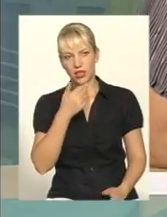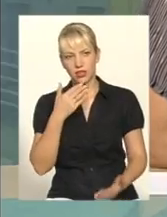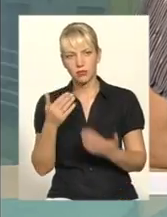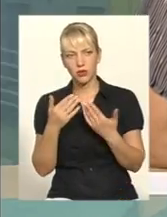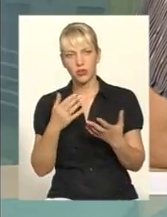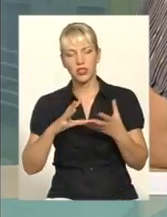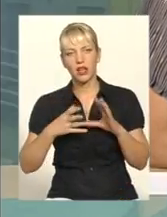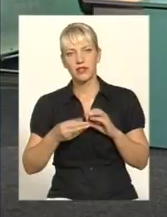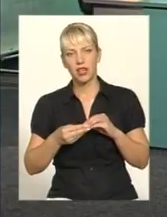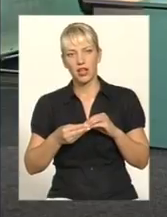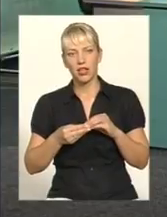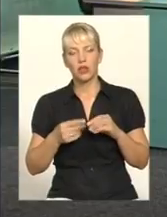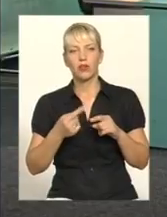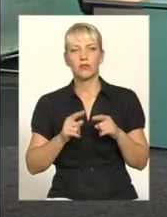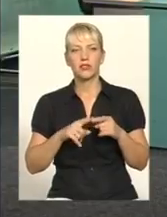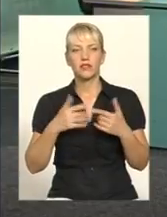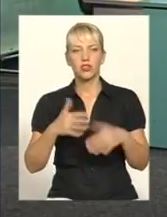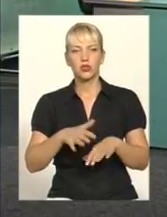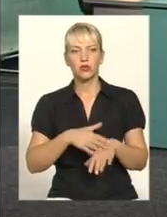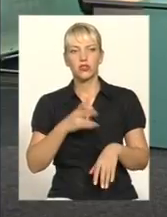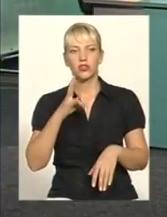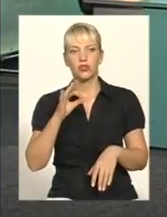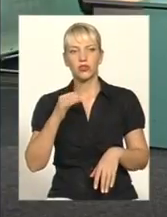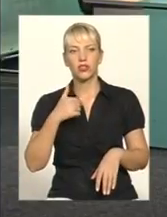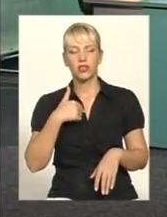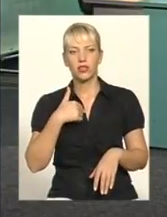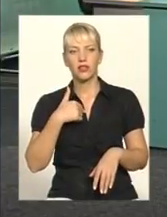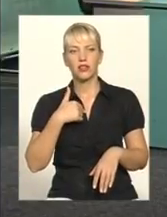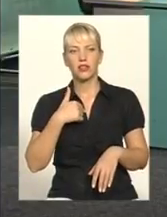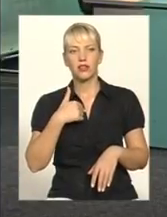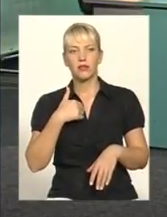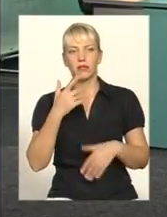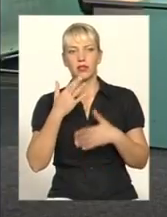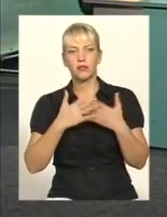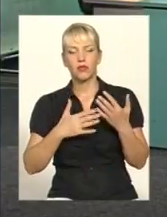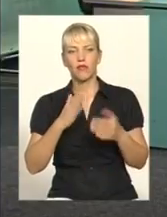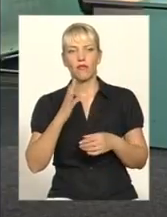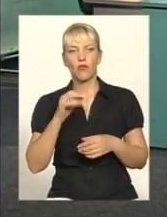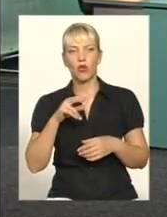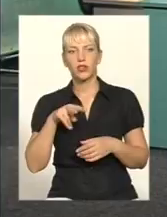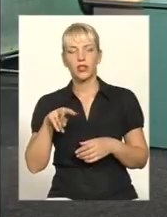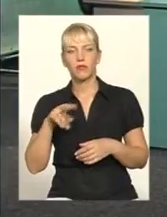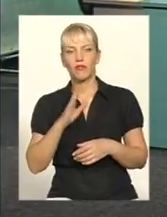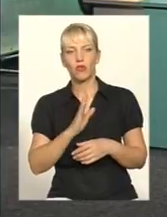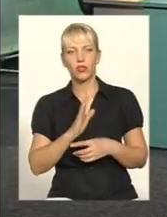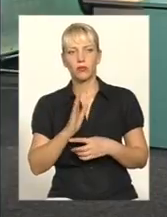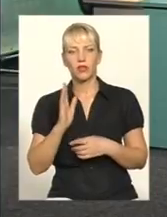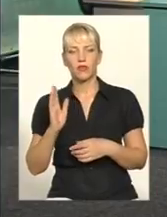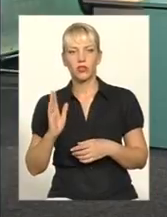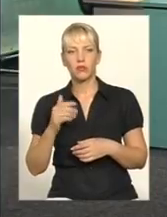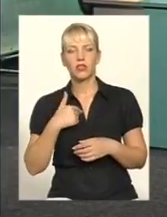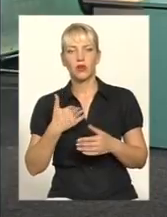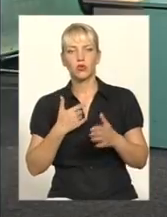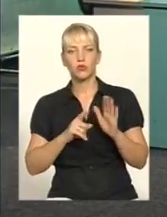загалом? Загалом це значно вже довше, але я перепрошую Володимира Володимировича, але я хотів би, щоб я розпочав